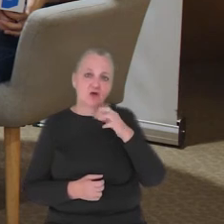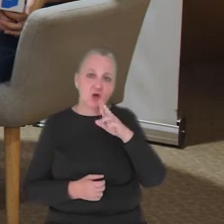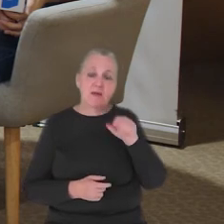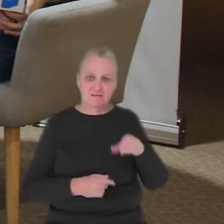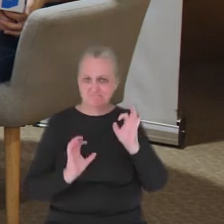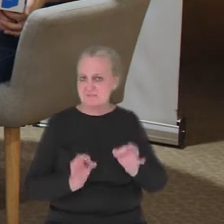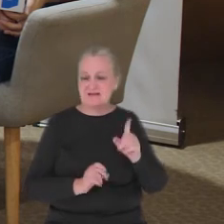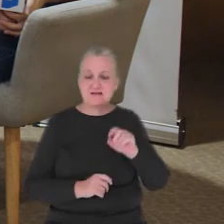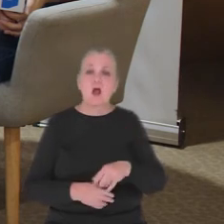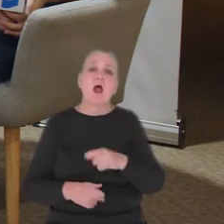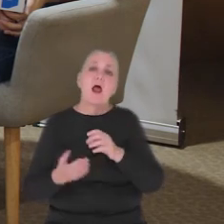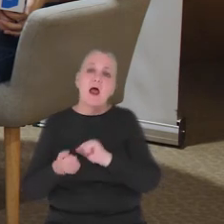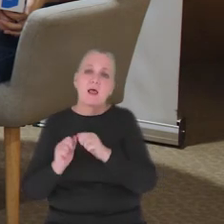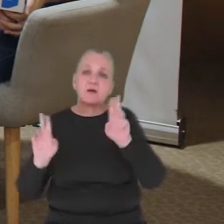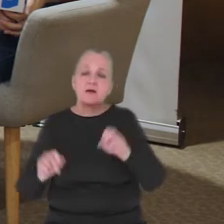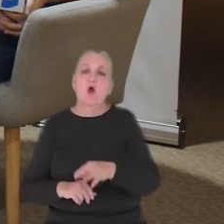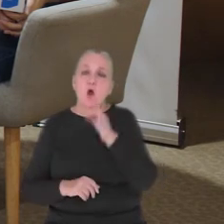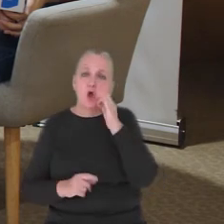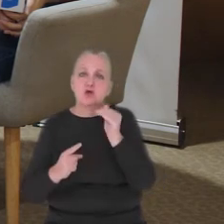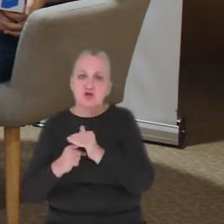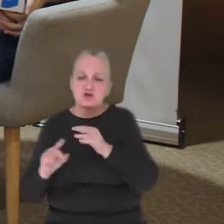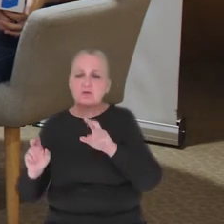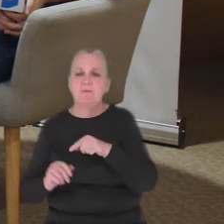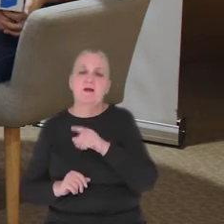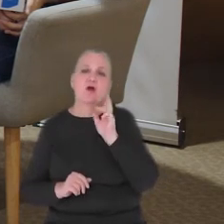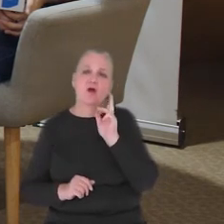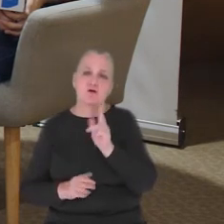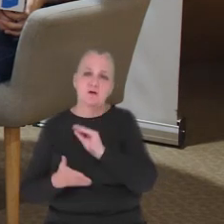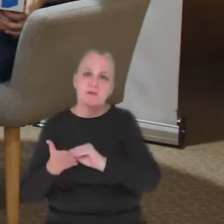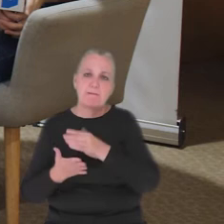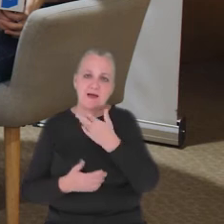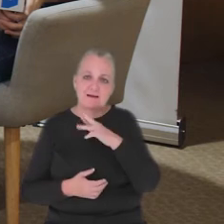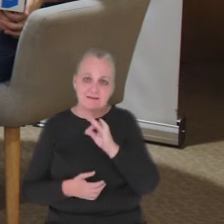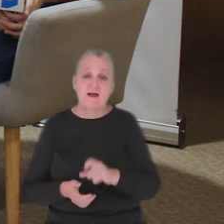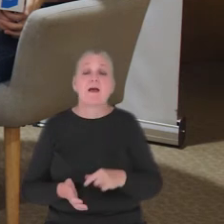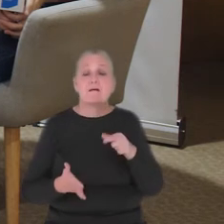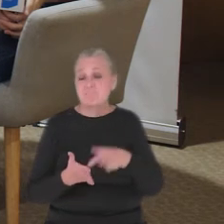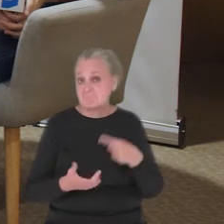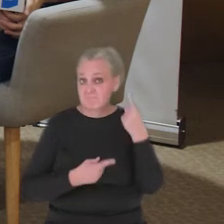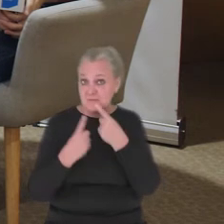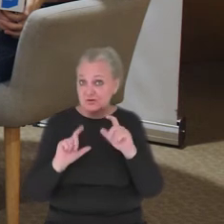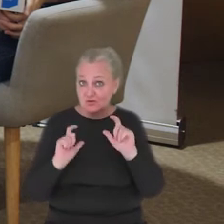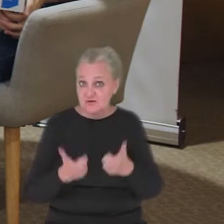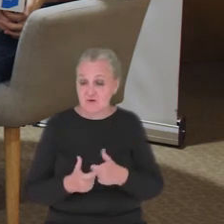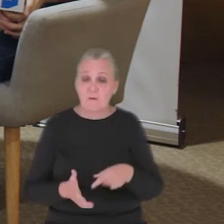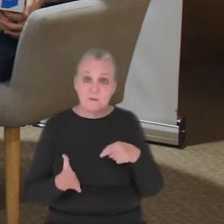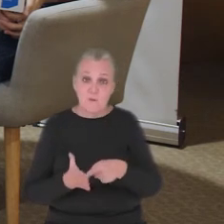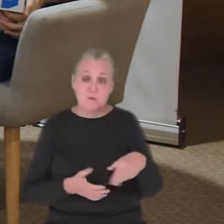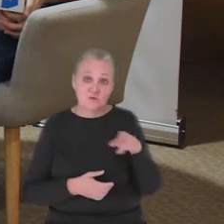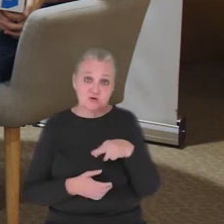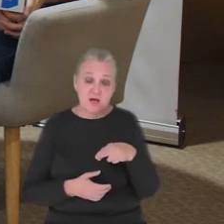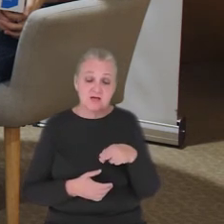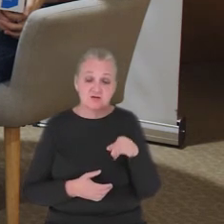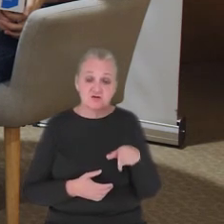i tam kotki i grzyby, na przykład Marty. Czy myślicie, że rzeczy, które nie